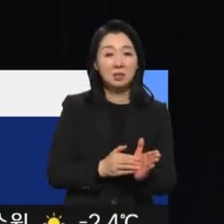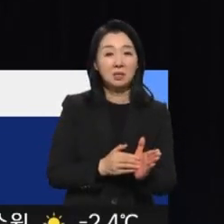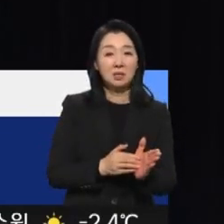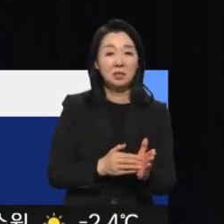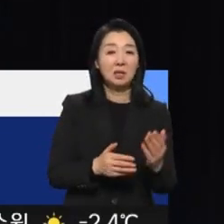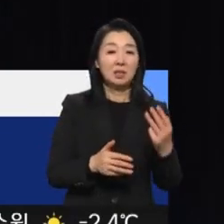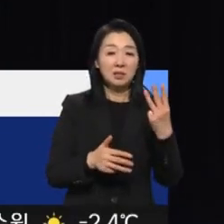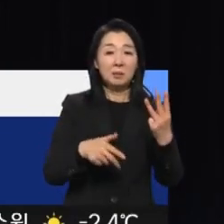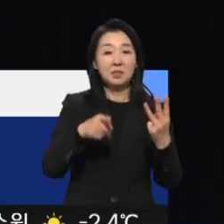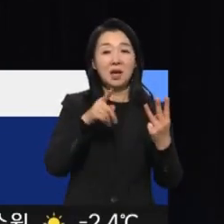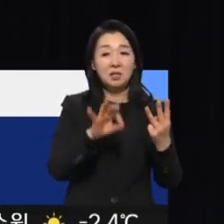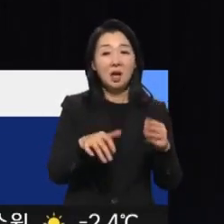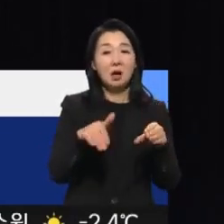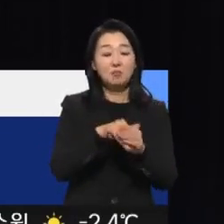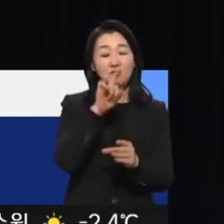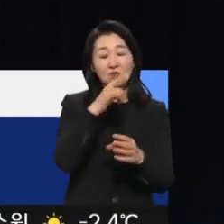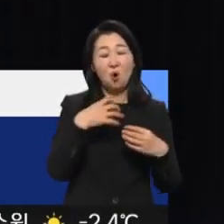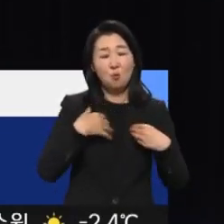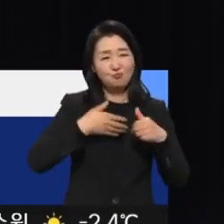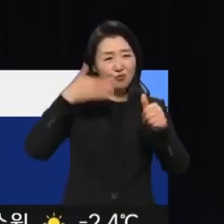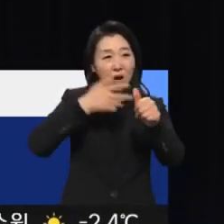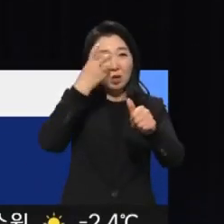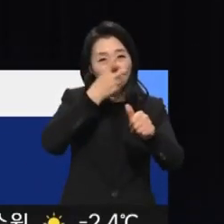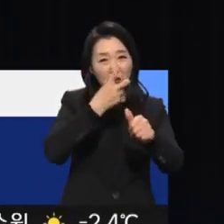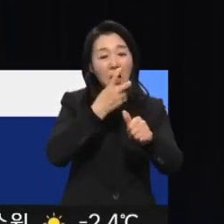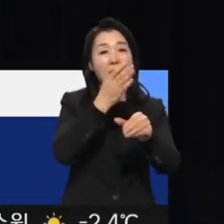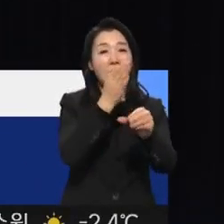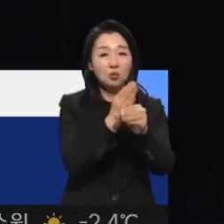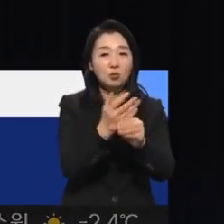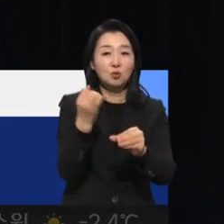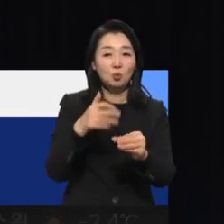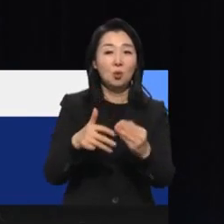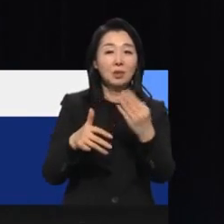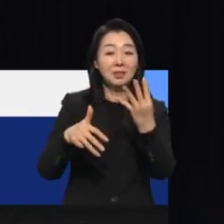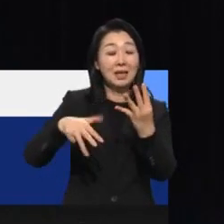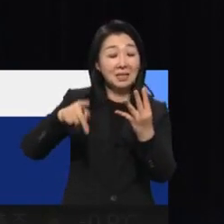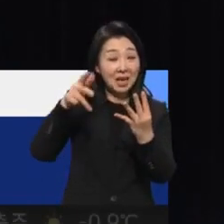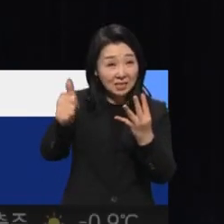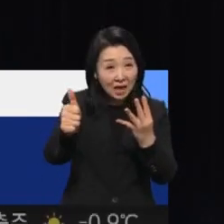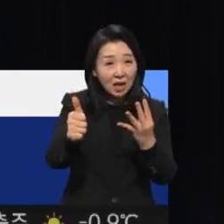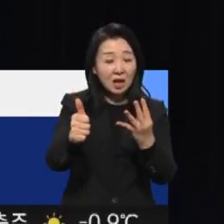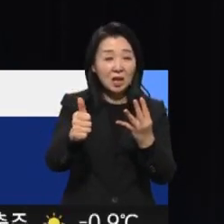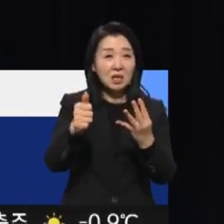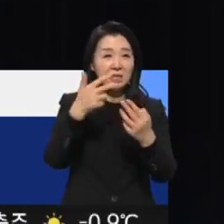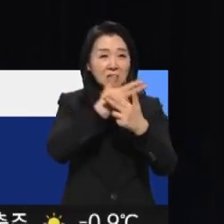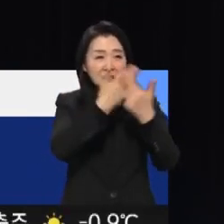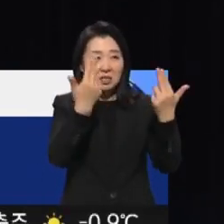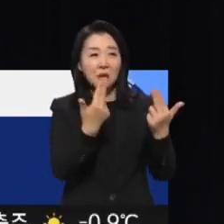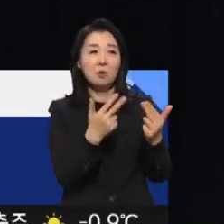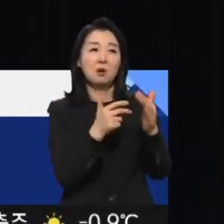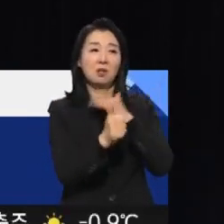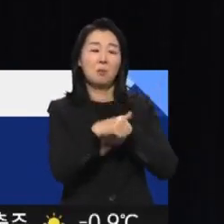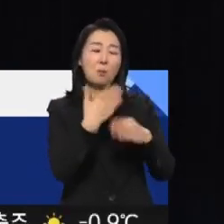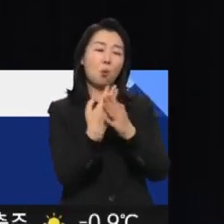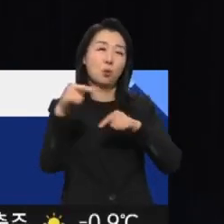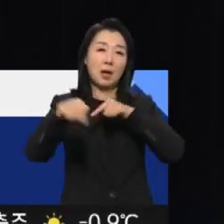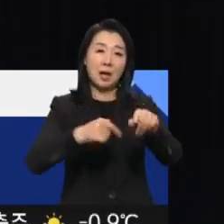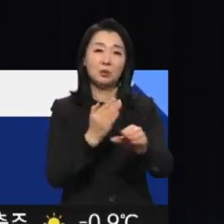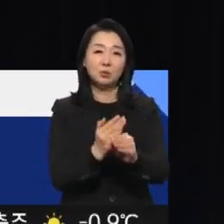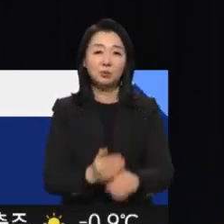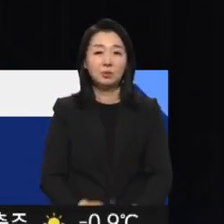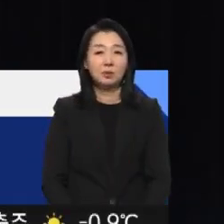정부 겨냥 수사를 총지휘하고 있고 고용곤 4차장 검사가 이재명 대표 수사를 총지휘하고